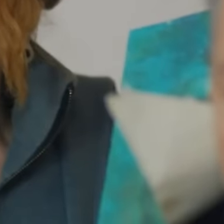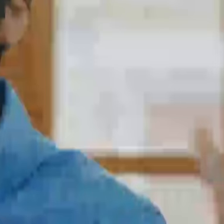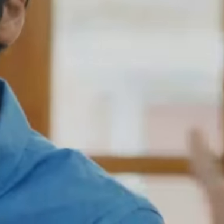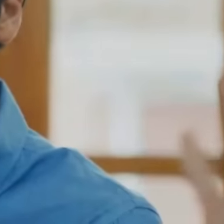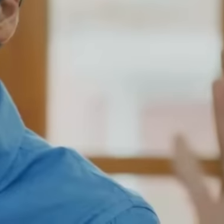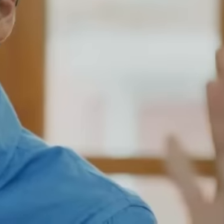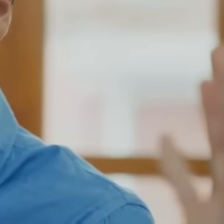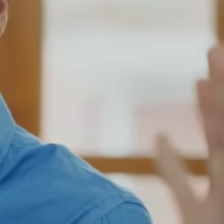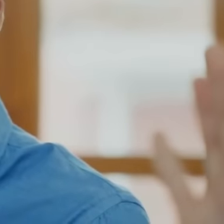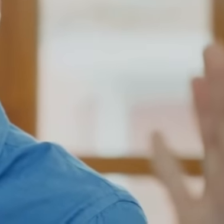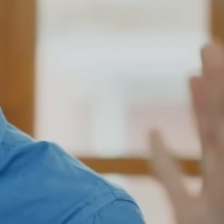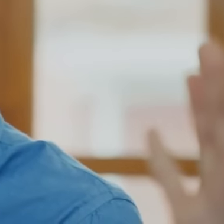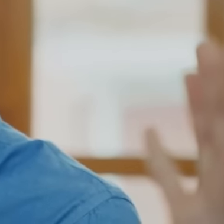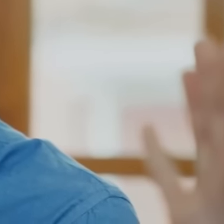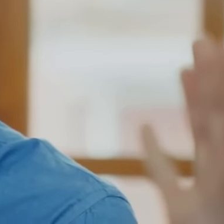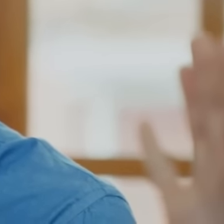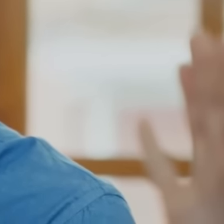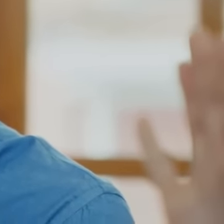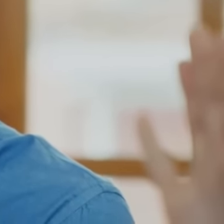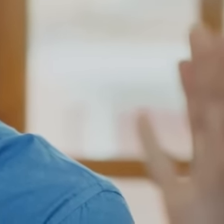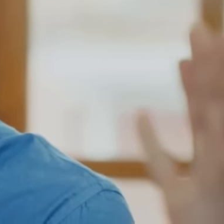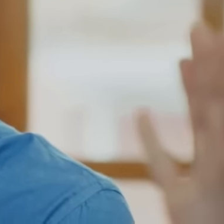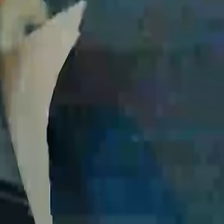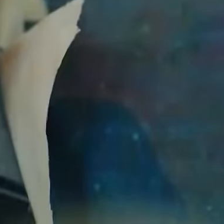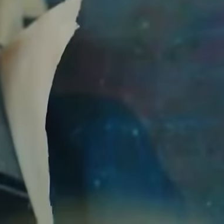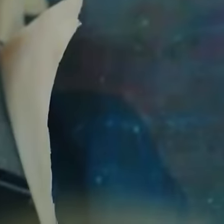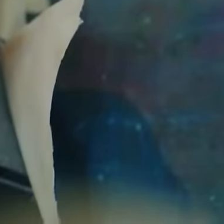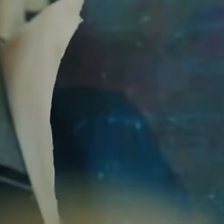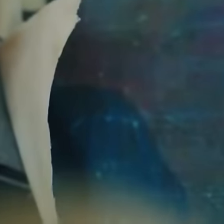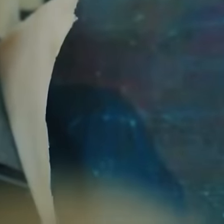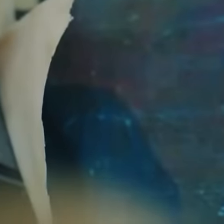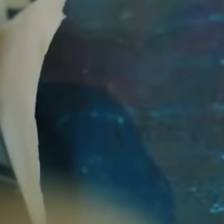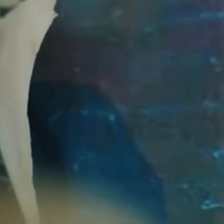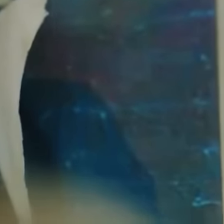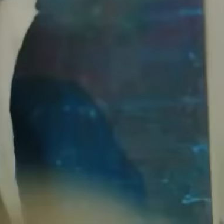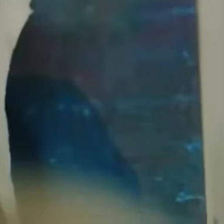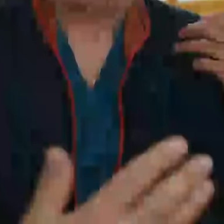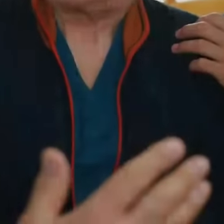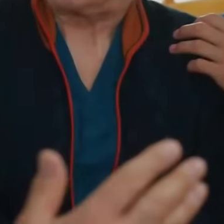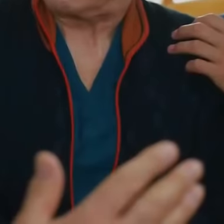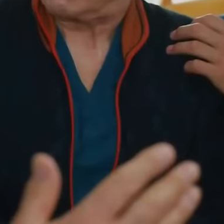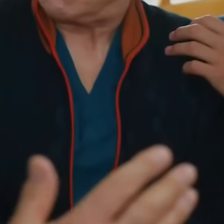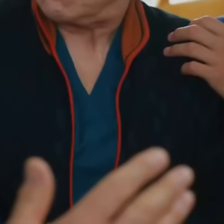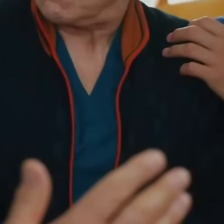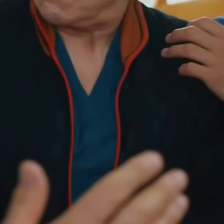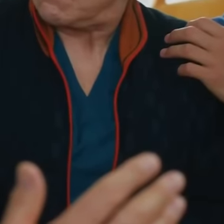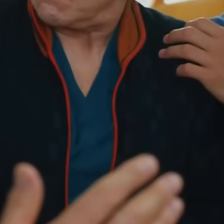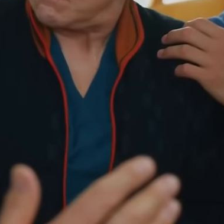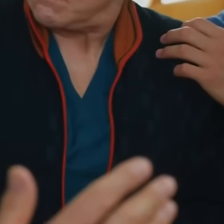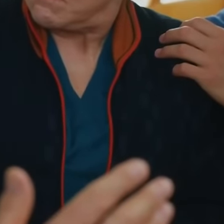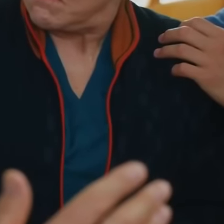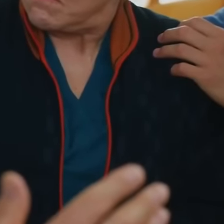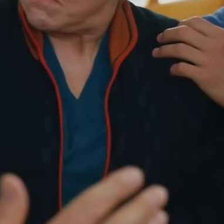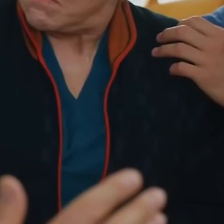gözlerini belertmiş bakıyor. Atıl'la Tarık da bakıştılar. Münir neye uğradığını şaşkınlığında elleri iki yanda, ağzı beş karış